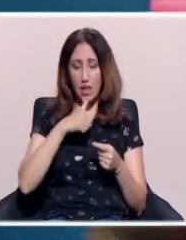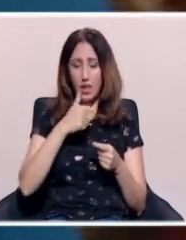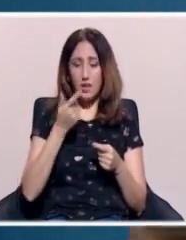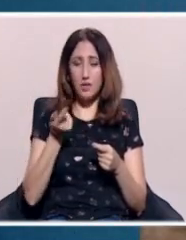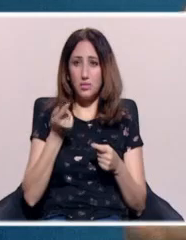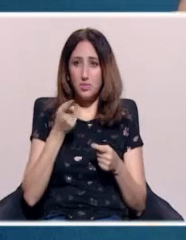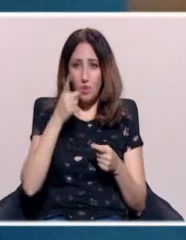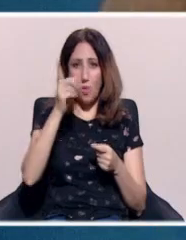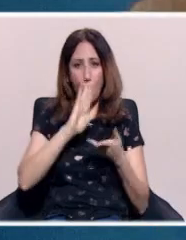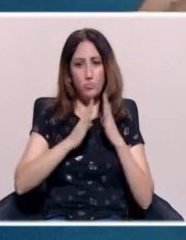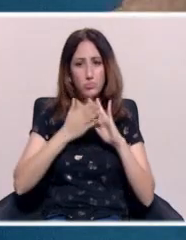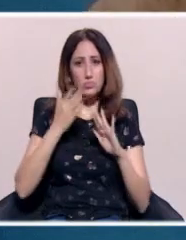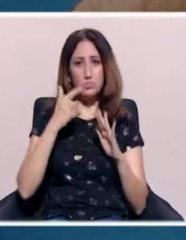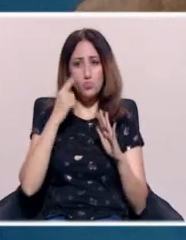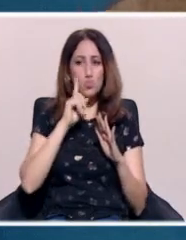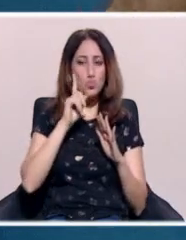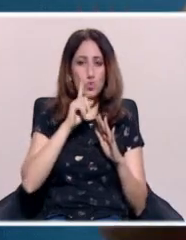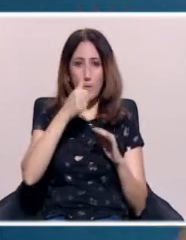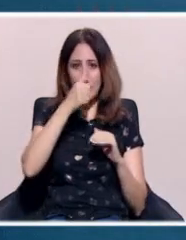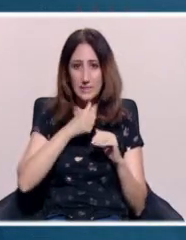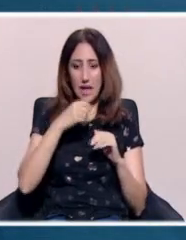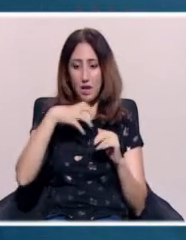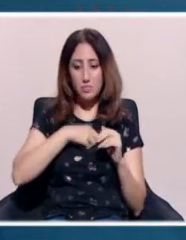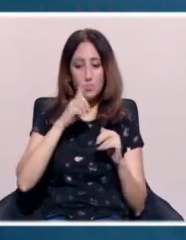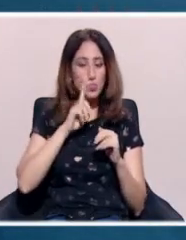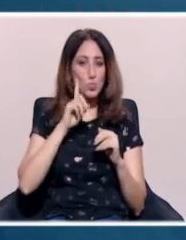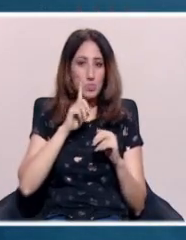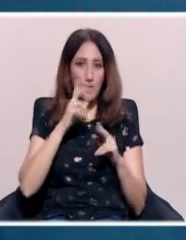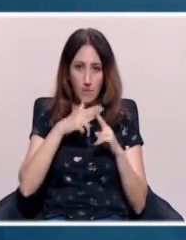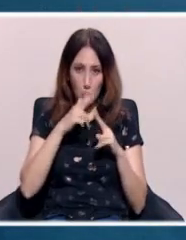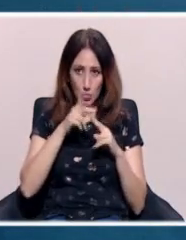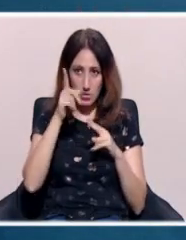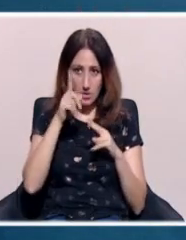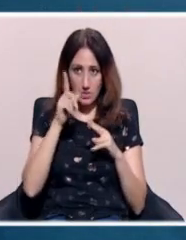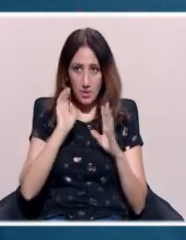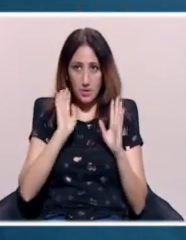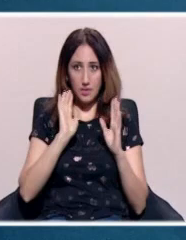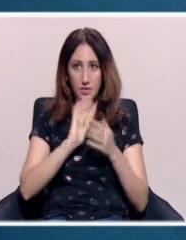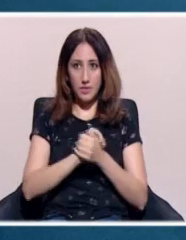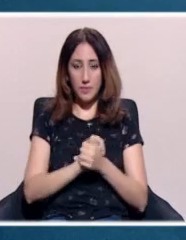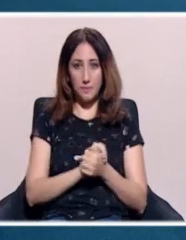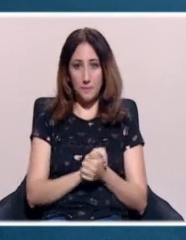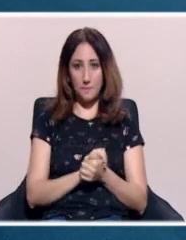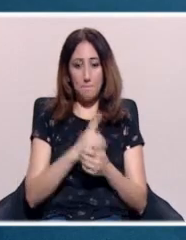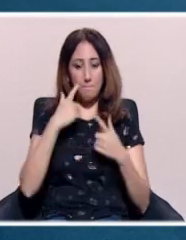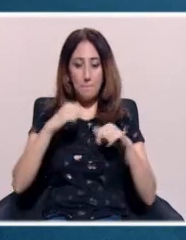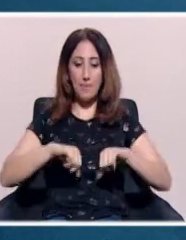فهو قرر إنه مفيش ألم، مش عايزين نتألم ونعيش الحياة